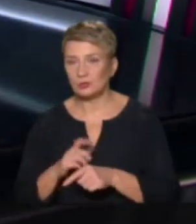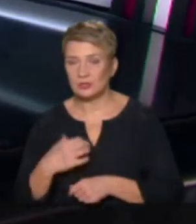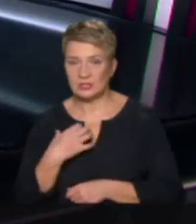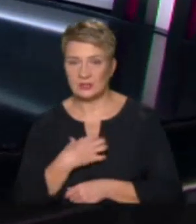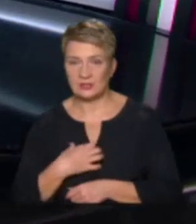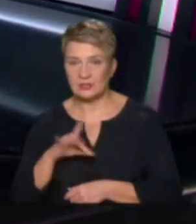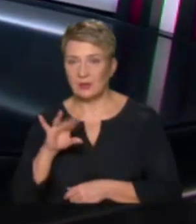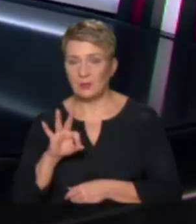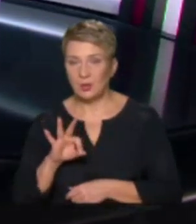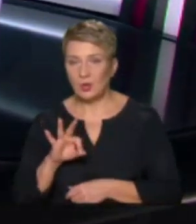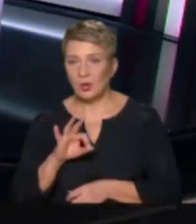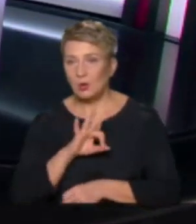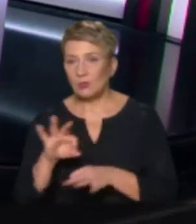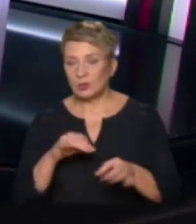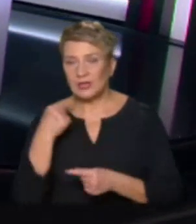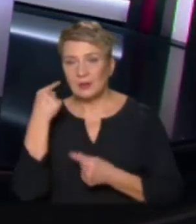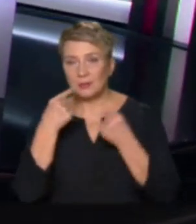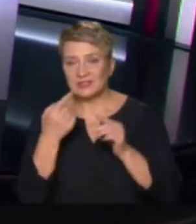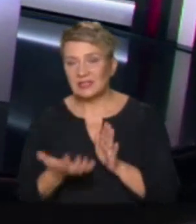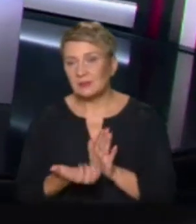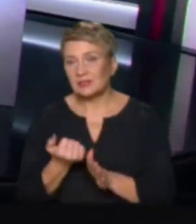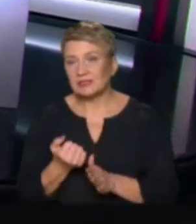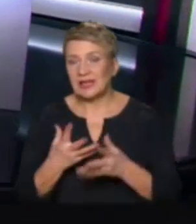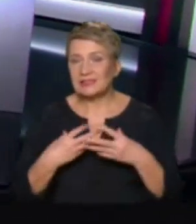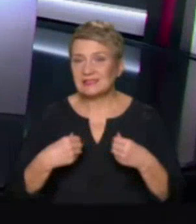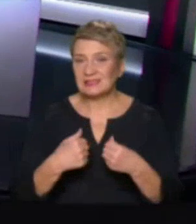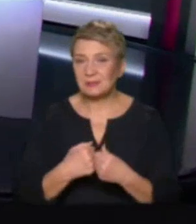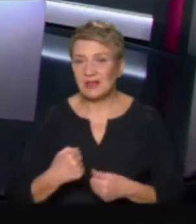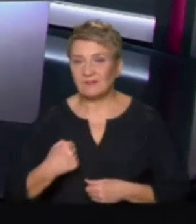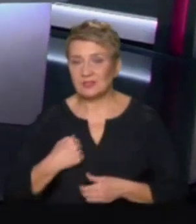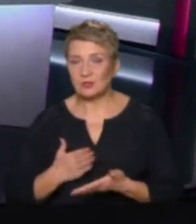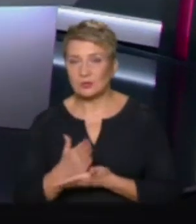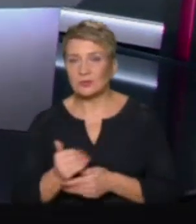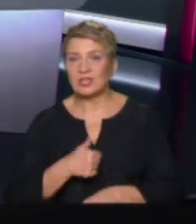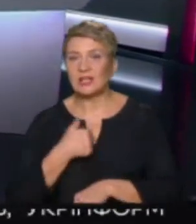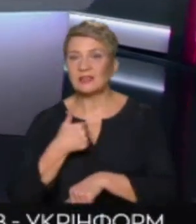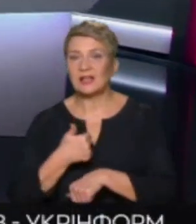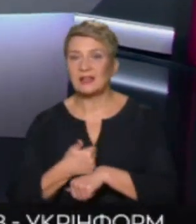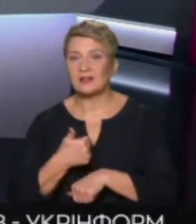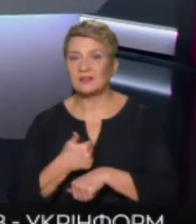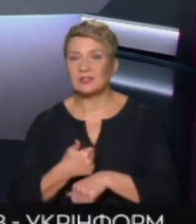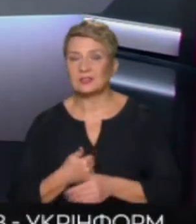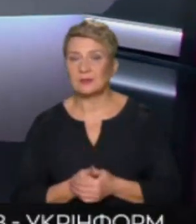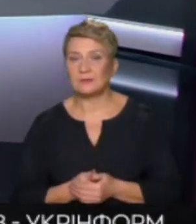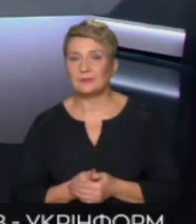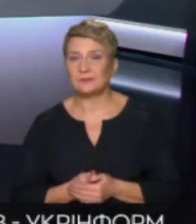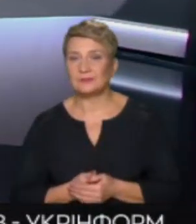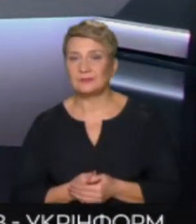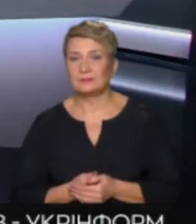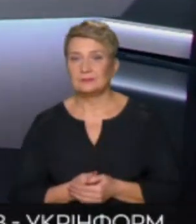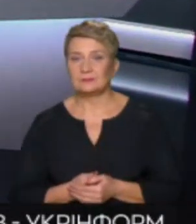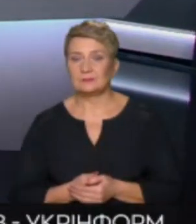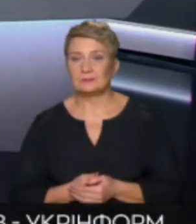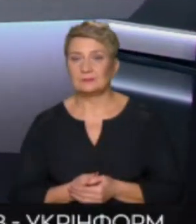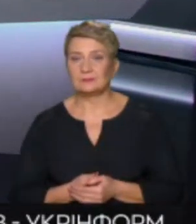проєкт психологічної підтримки сімей військовослужбовців. Так от, найголовніше. І там, тому що в нас час, на